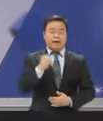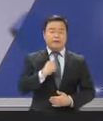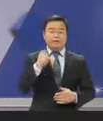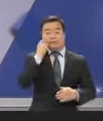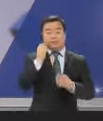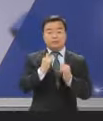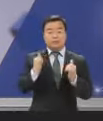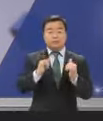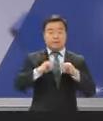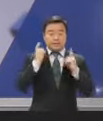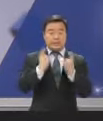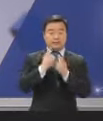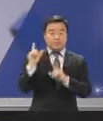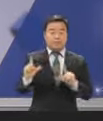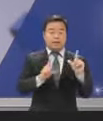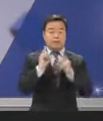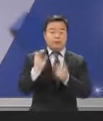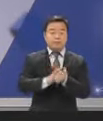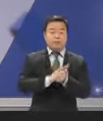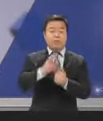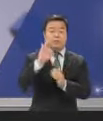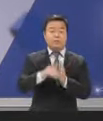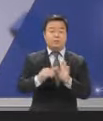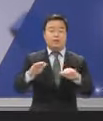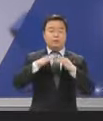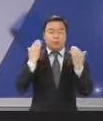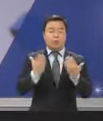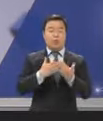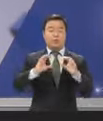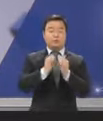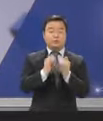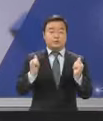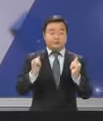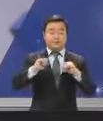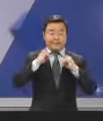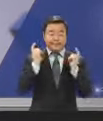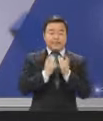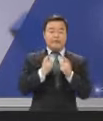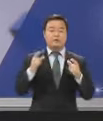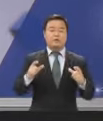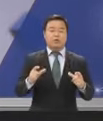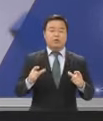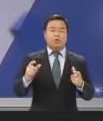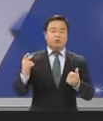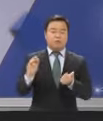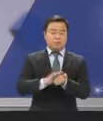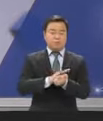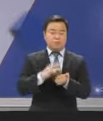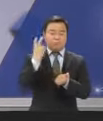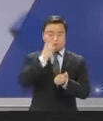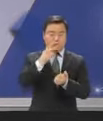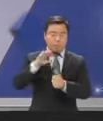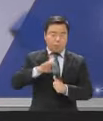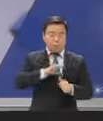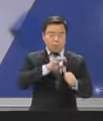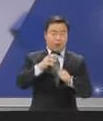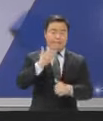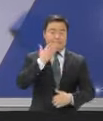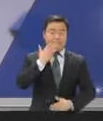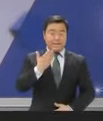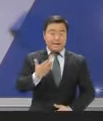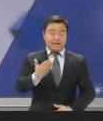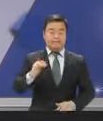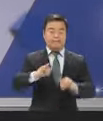해줘야 결국 그것이 모든 시민의 사적인 영역이 보호받는 보다 성숙한 우리 시민 민주주의의